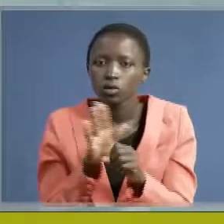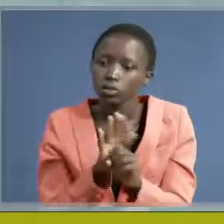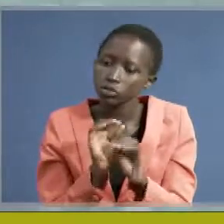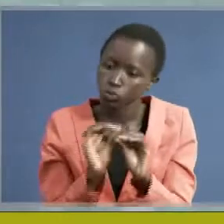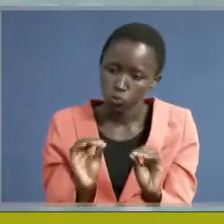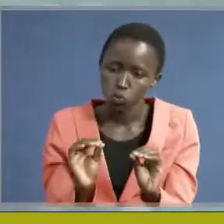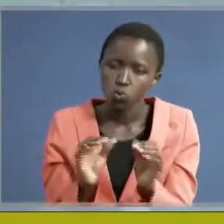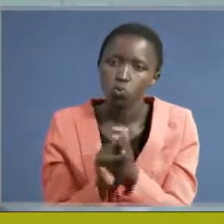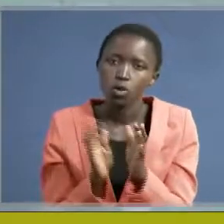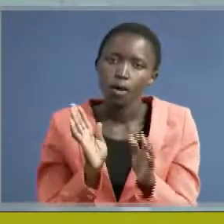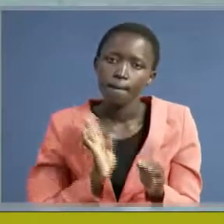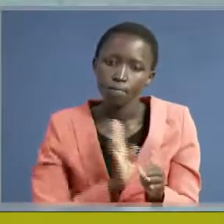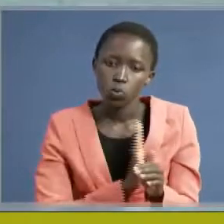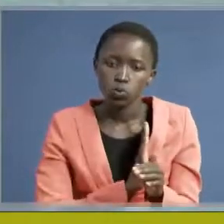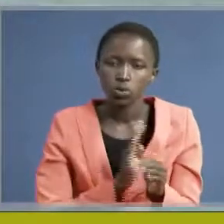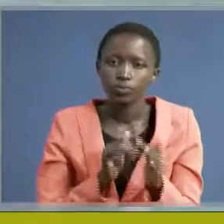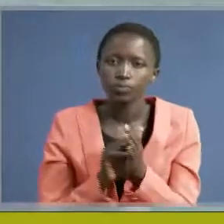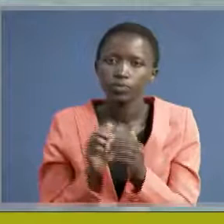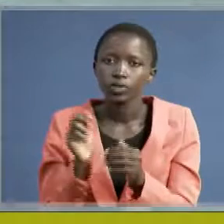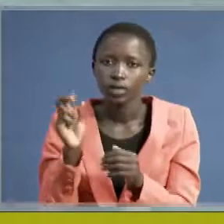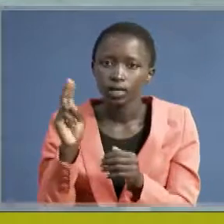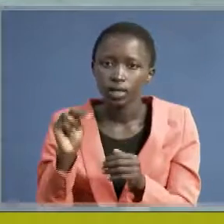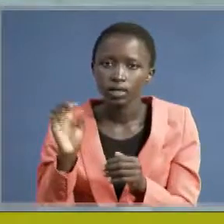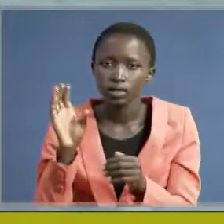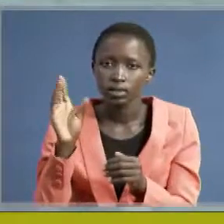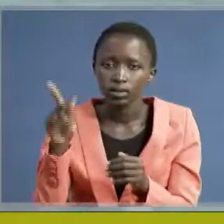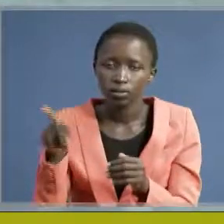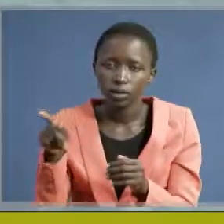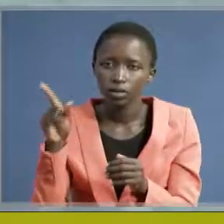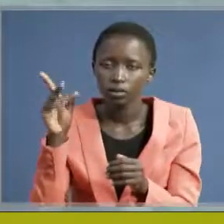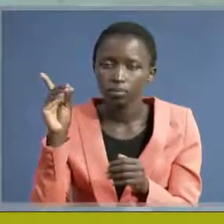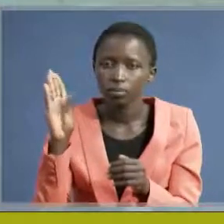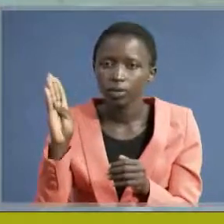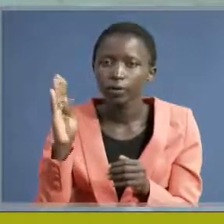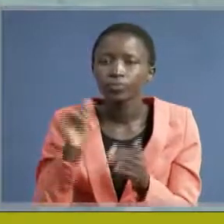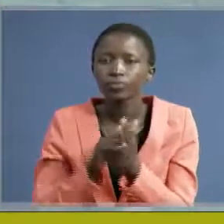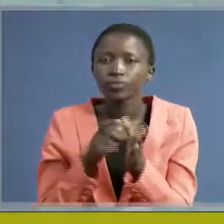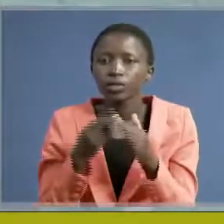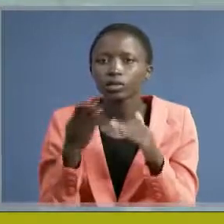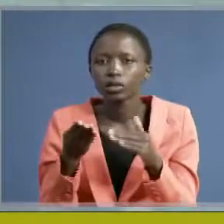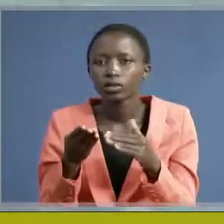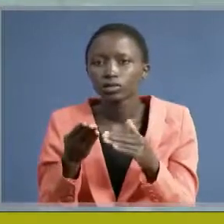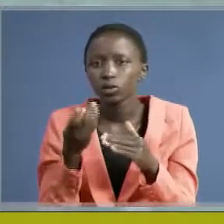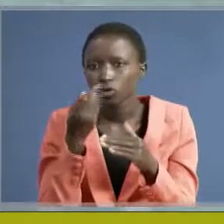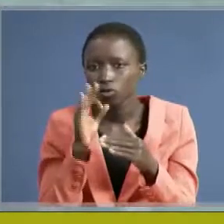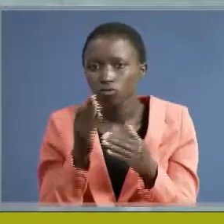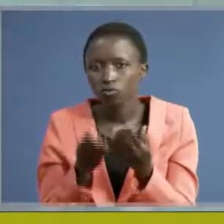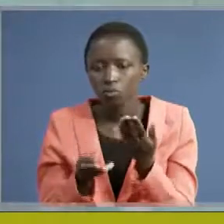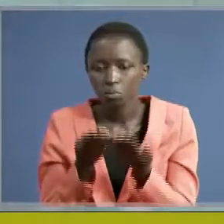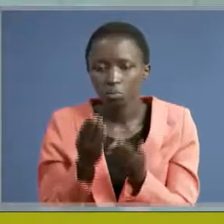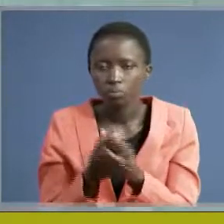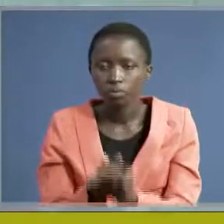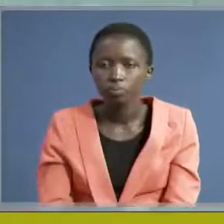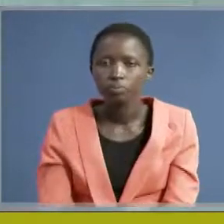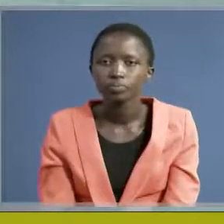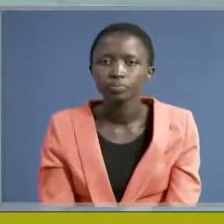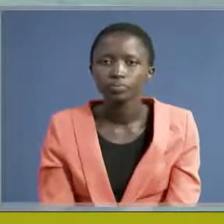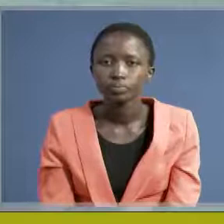Na bodi ya nafaka nchini NSPB pamoja na shirika la kuhifadhi na kudhibiti matumizi ya nafaka nchini.